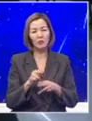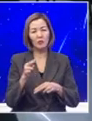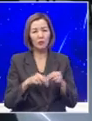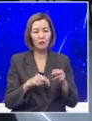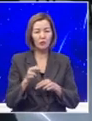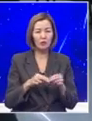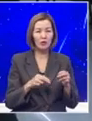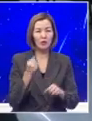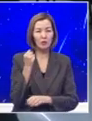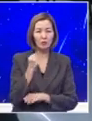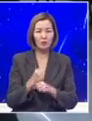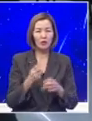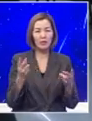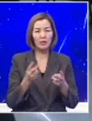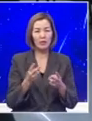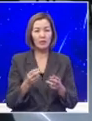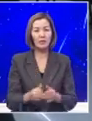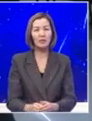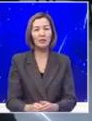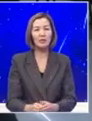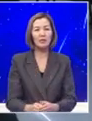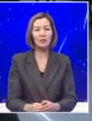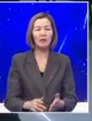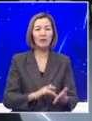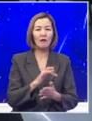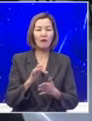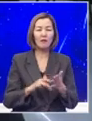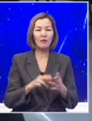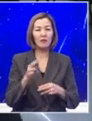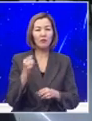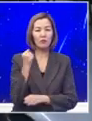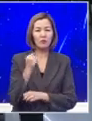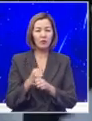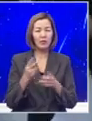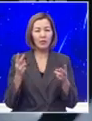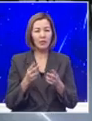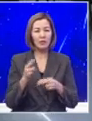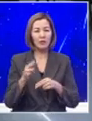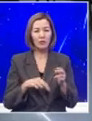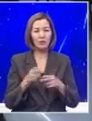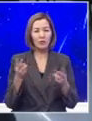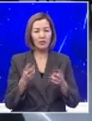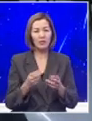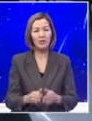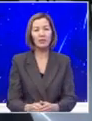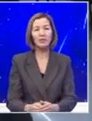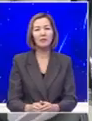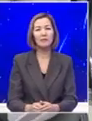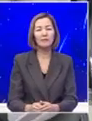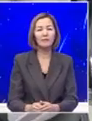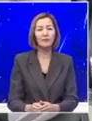өте күрделі басталып жатыр. Біздің қалада сол үшін жәнегі құрылыс жағынан да мамандар өте